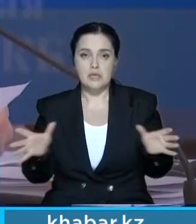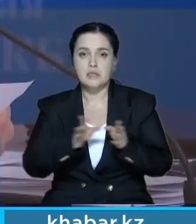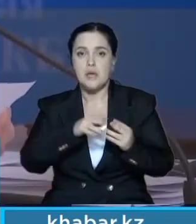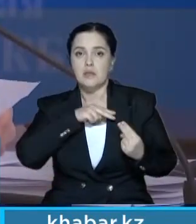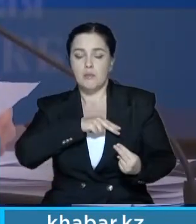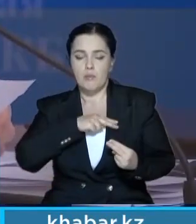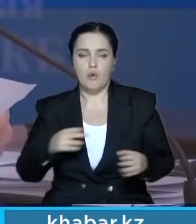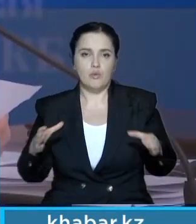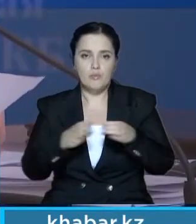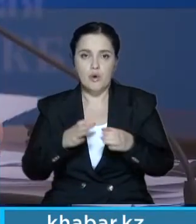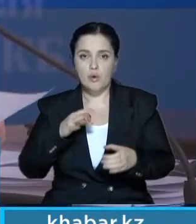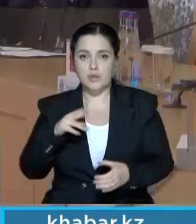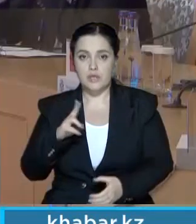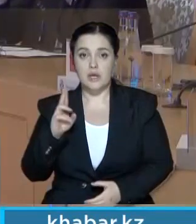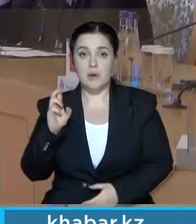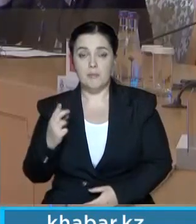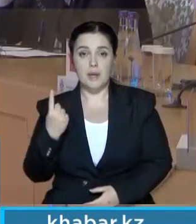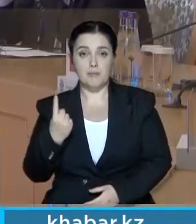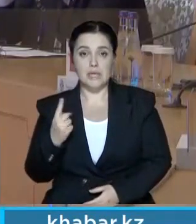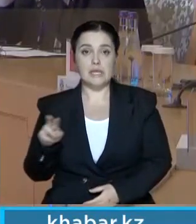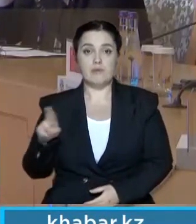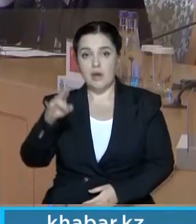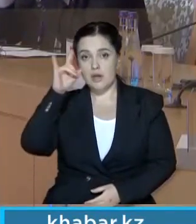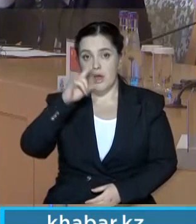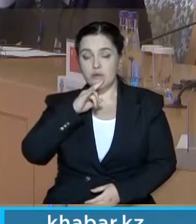рамках ОДКБ. Напомню, уже 1 января